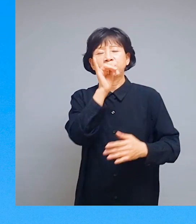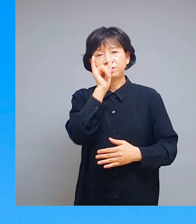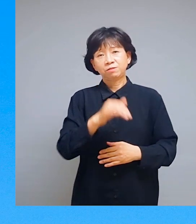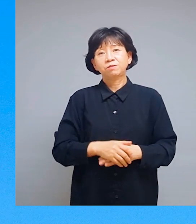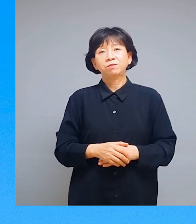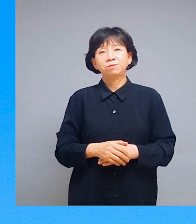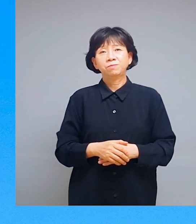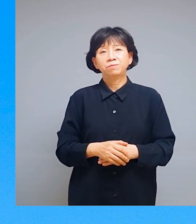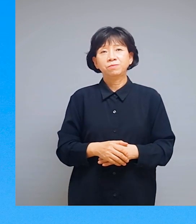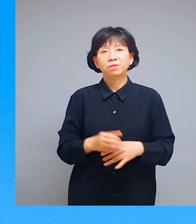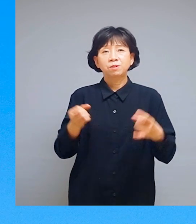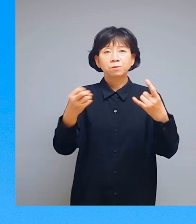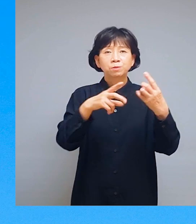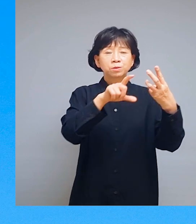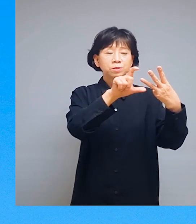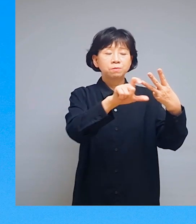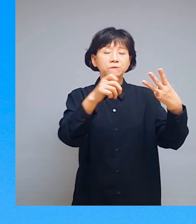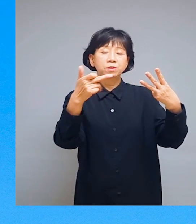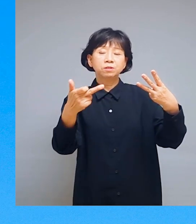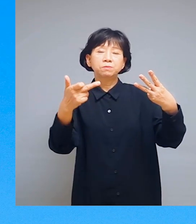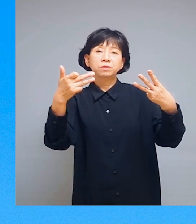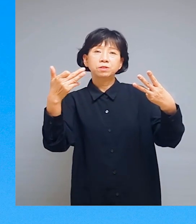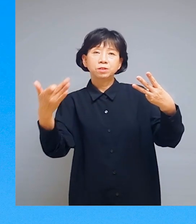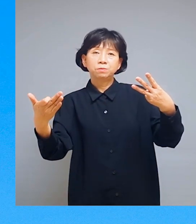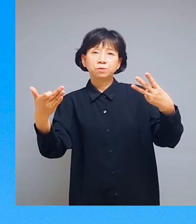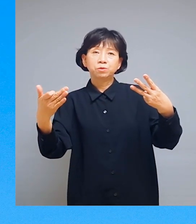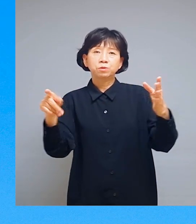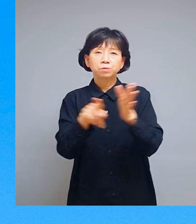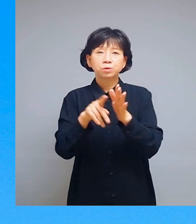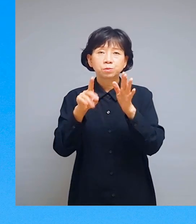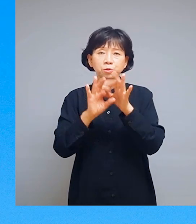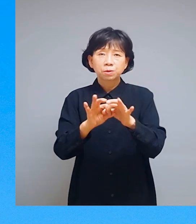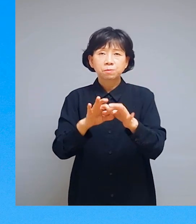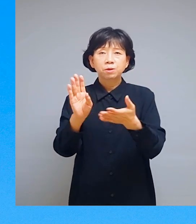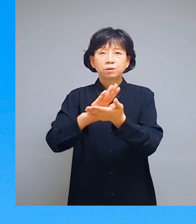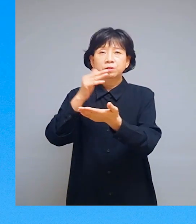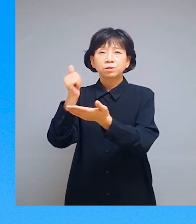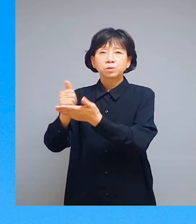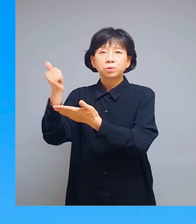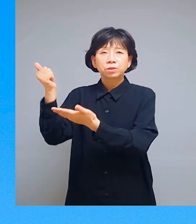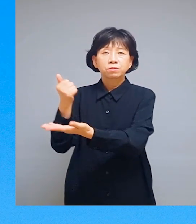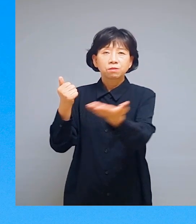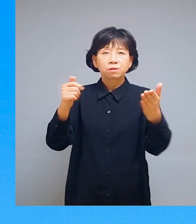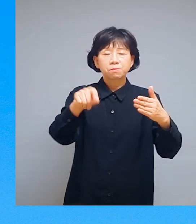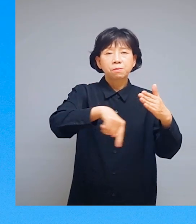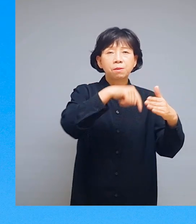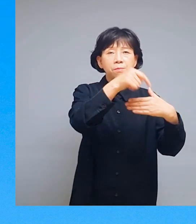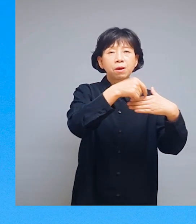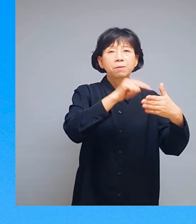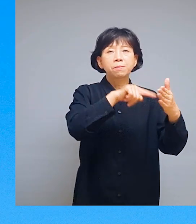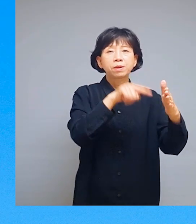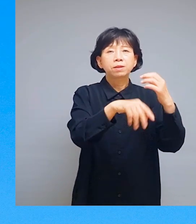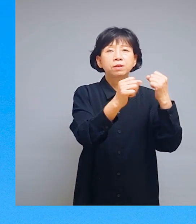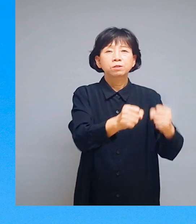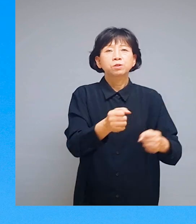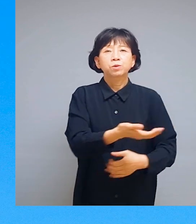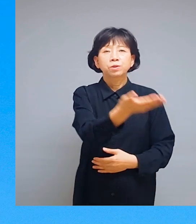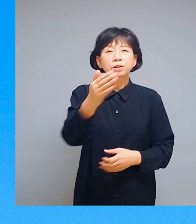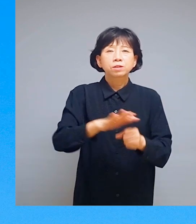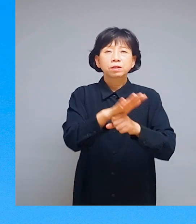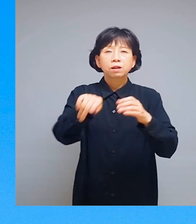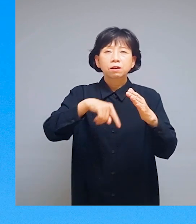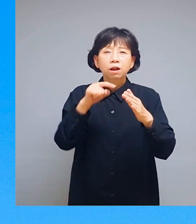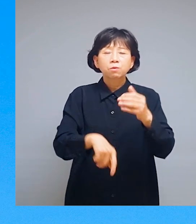에베소서 3장 17절에서 19절을 보면 믿음으로 말미암아 그리스도께서 너희 마음에 계시게 하시옵고 너희가